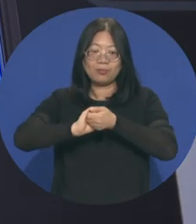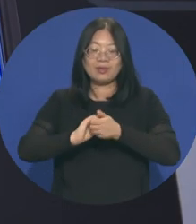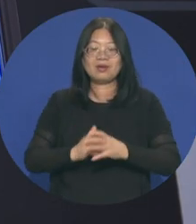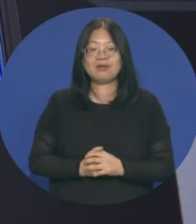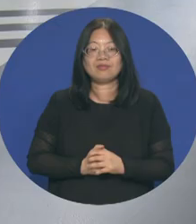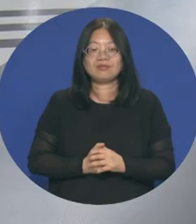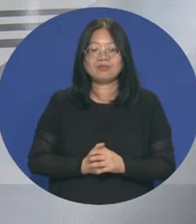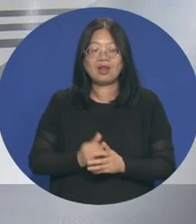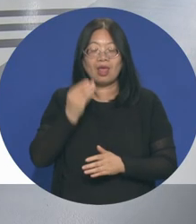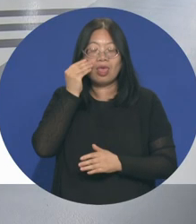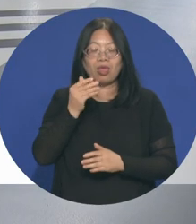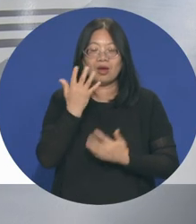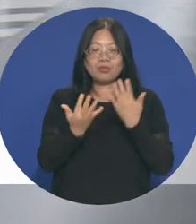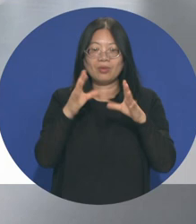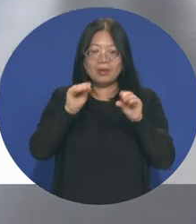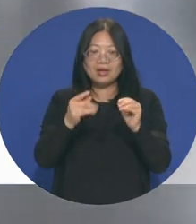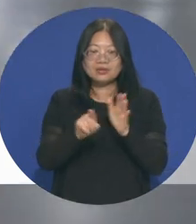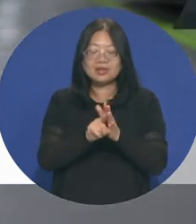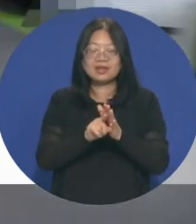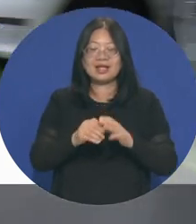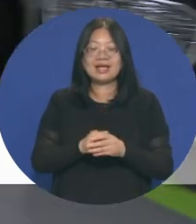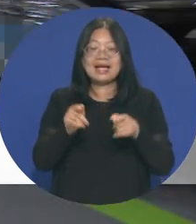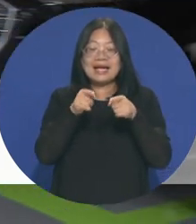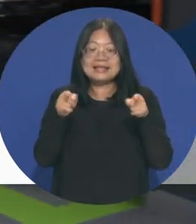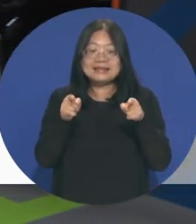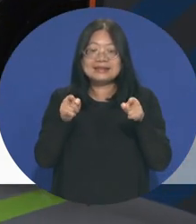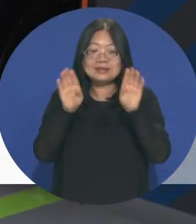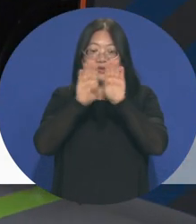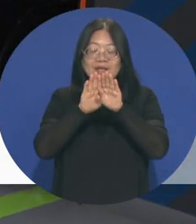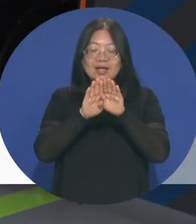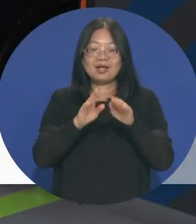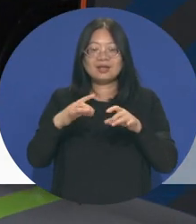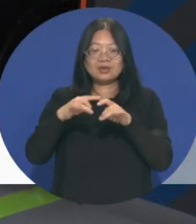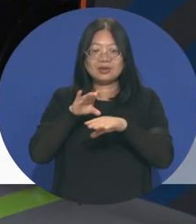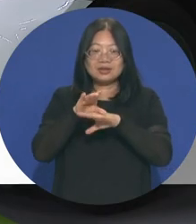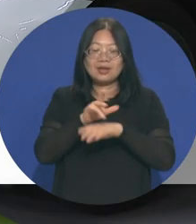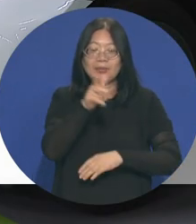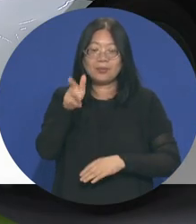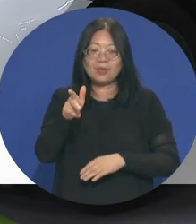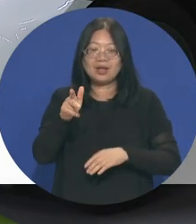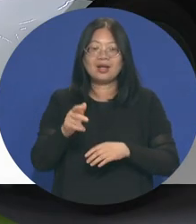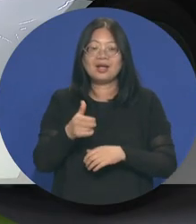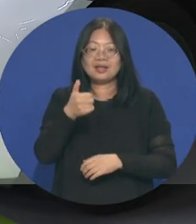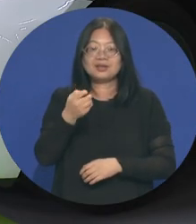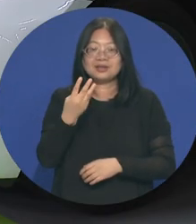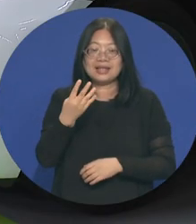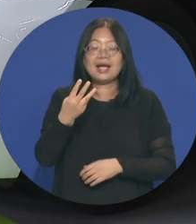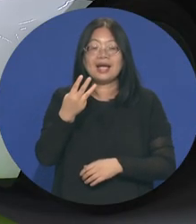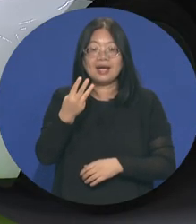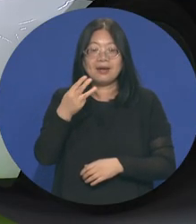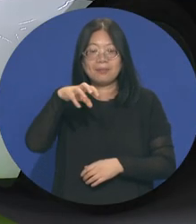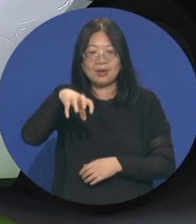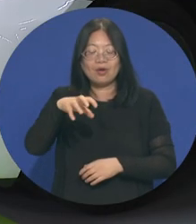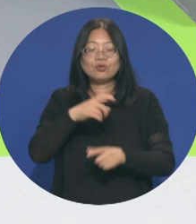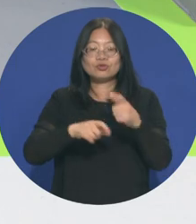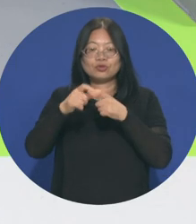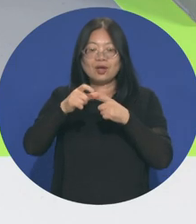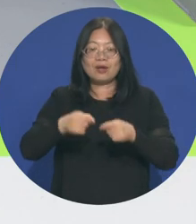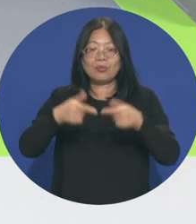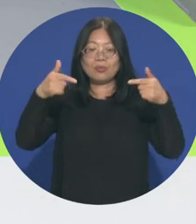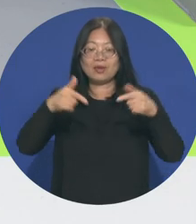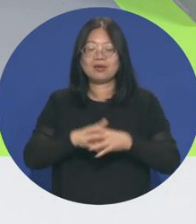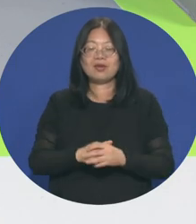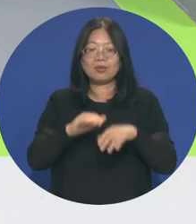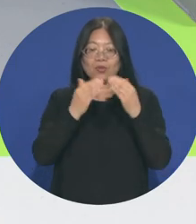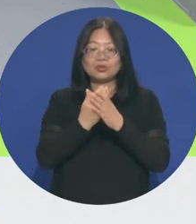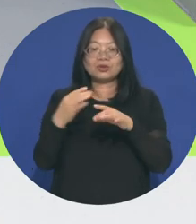제한했습니다. 또 원활한 진압을 위해 지상 출입구 인근에 전기차 전용 주차 구역 53면을 추가로 확보했고